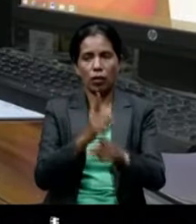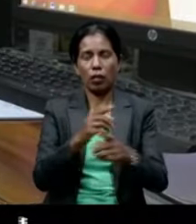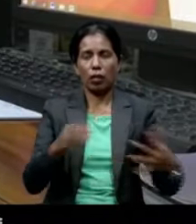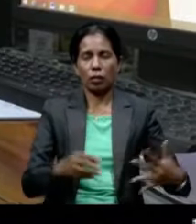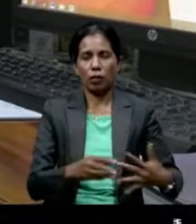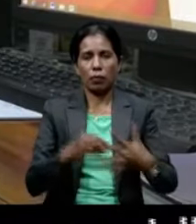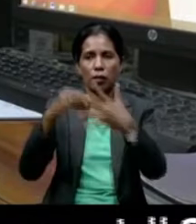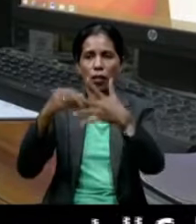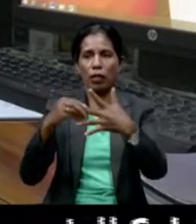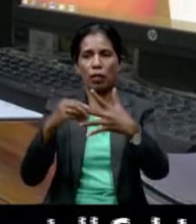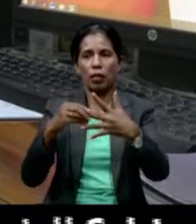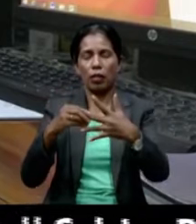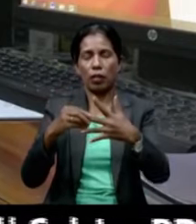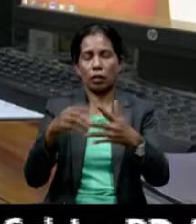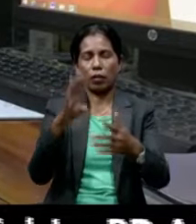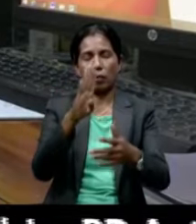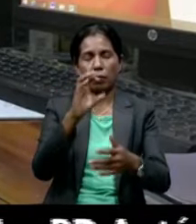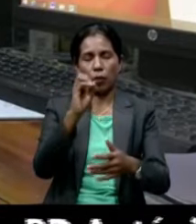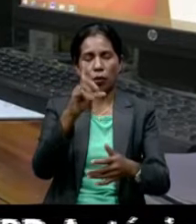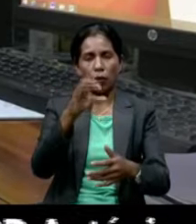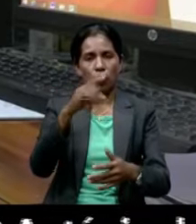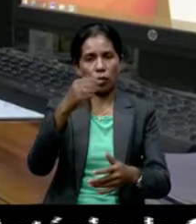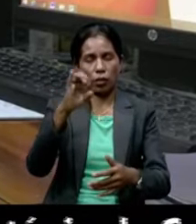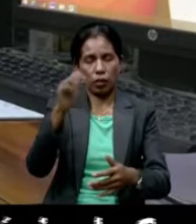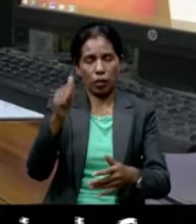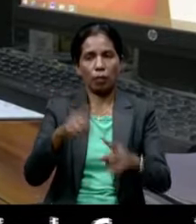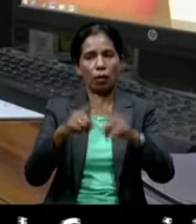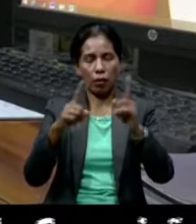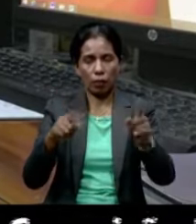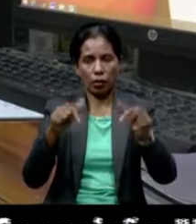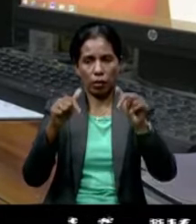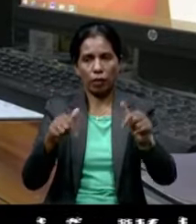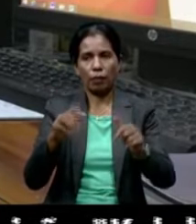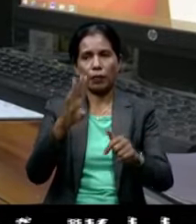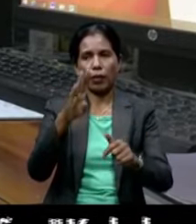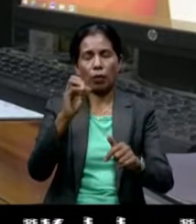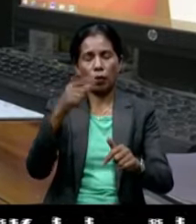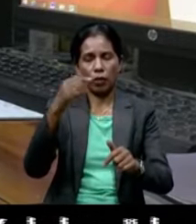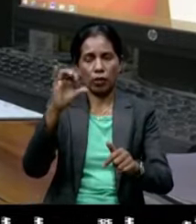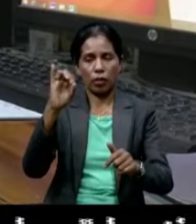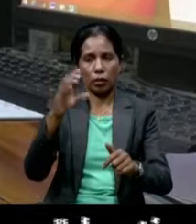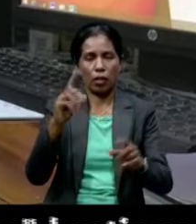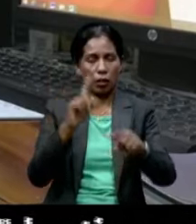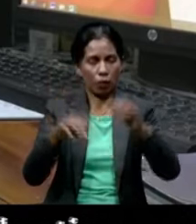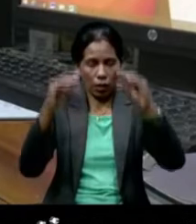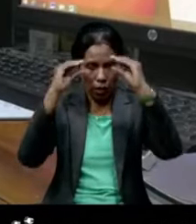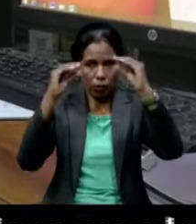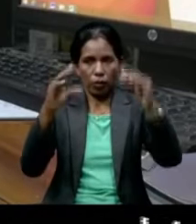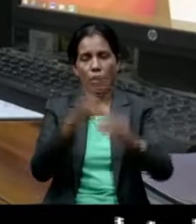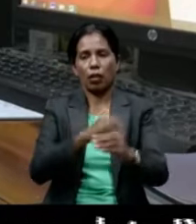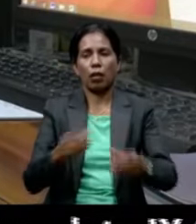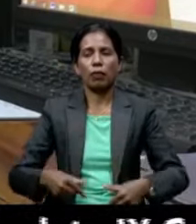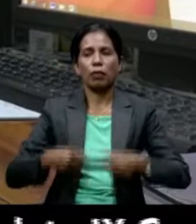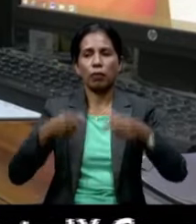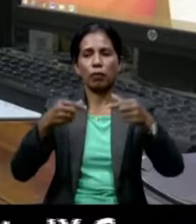spesialidade biologia mai betam bia ne biologia barak liu nia level hanurim biologia ami ofrece